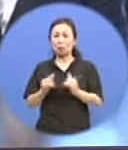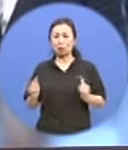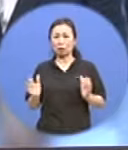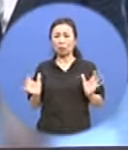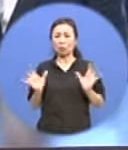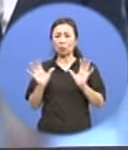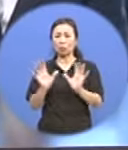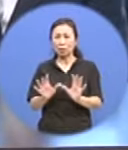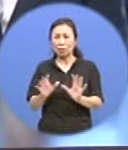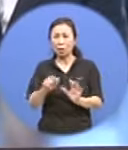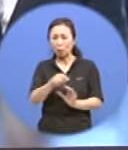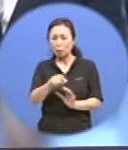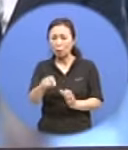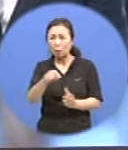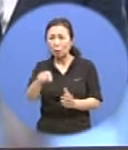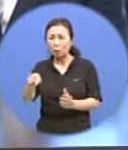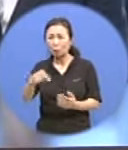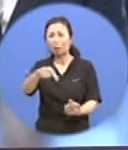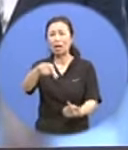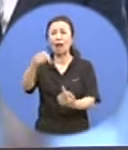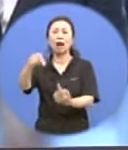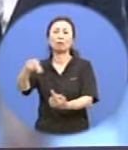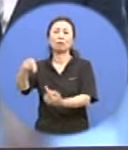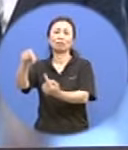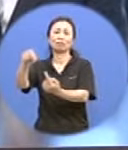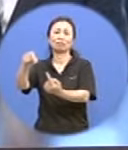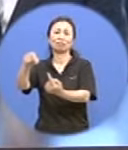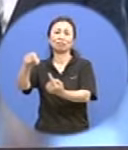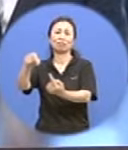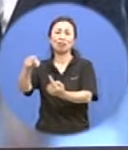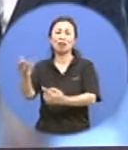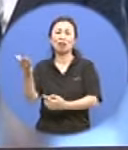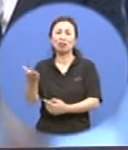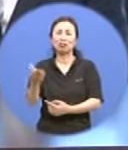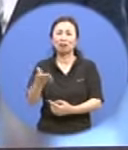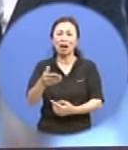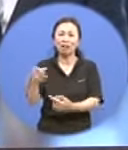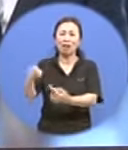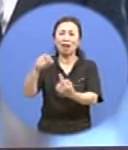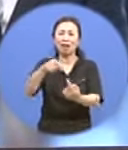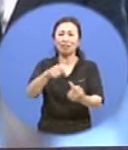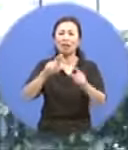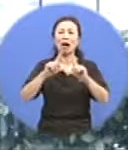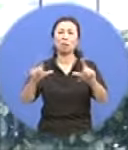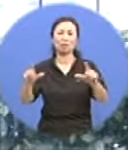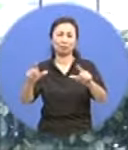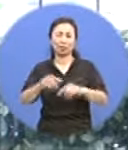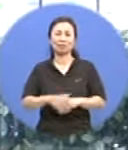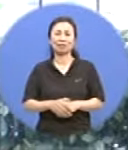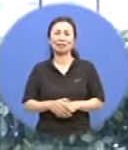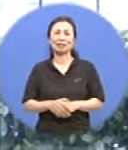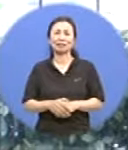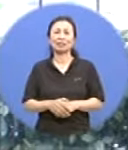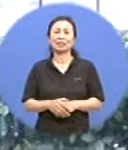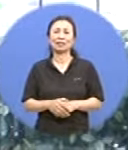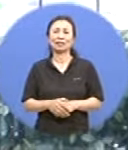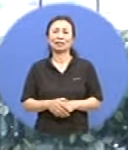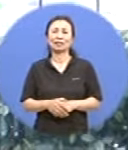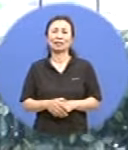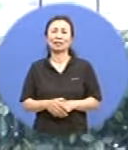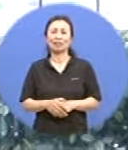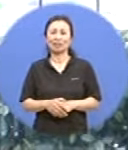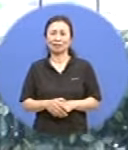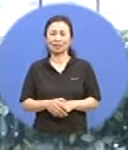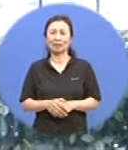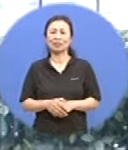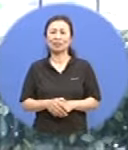きて、それでこれがいいんじゃないのって言って、上から順番をつけて合否を判定するんです。ですから初めから人になんてそんなこと